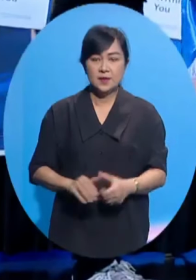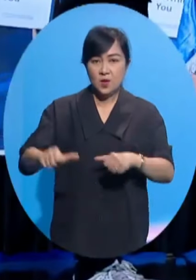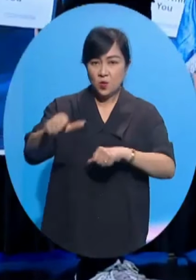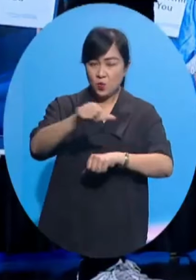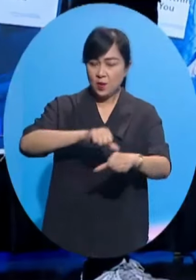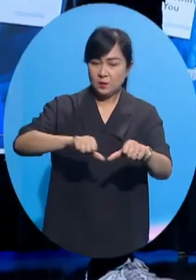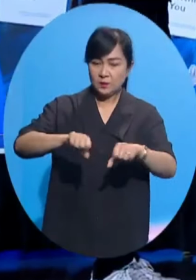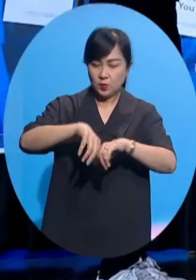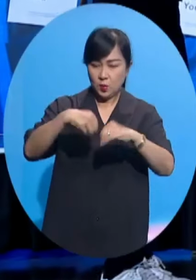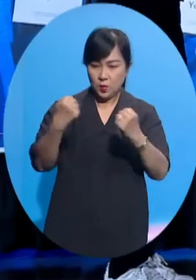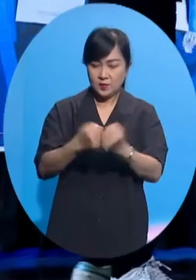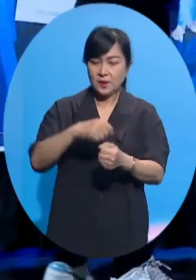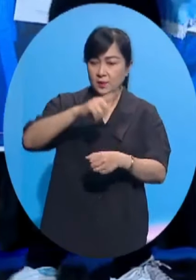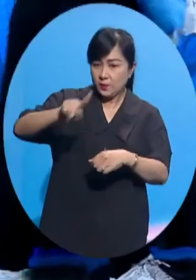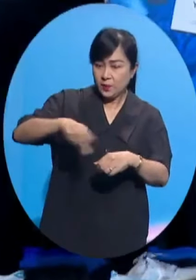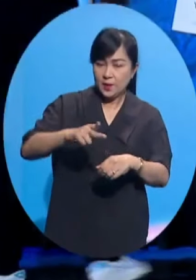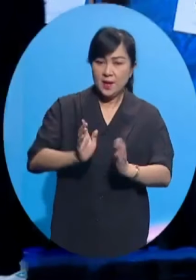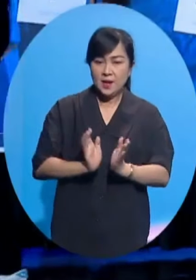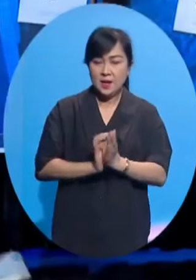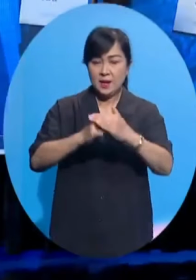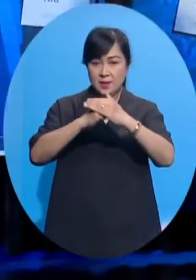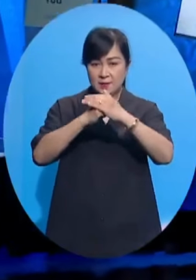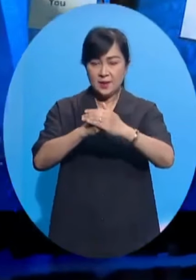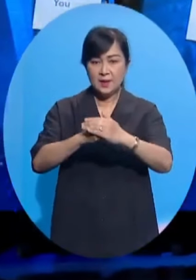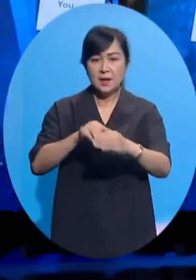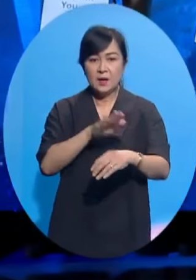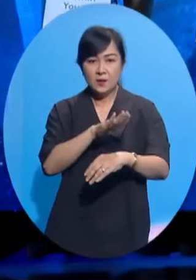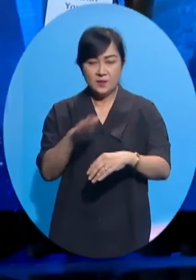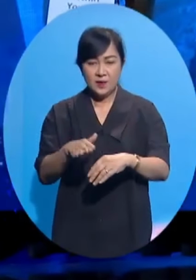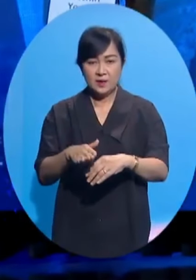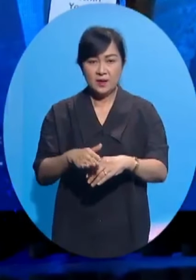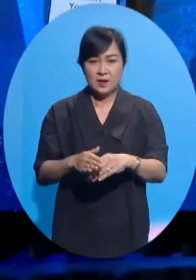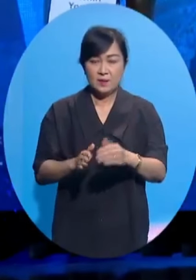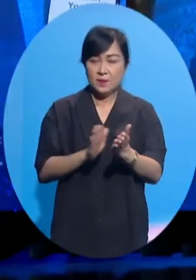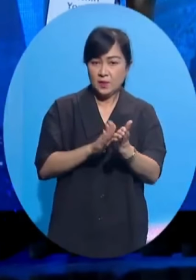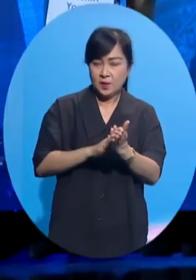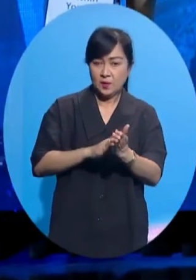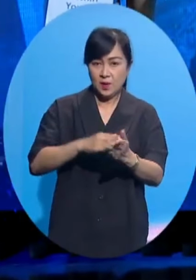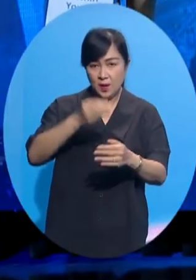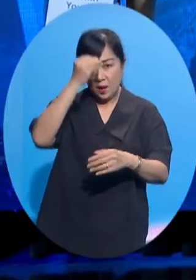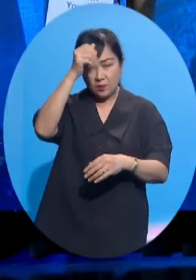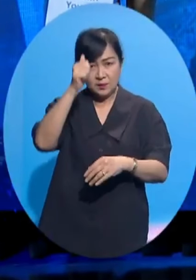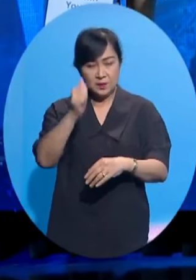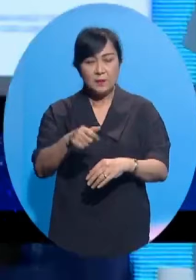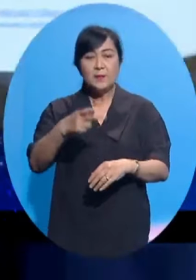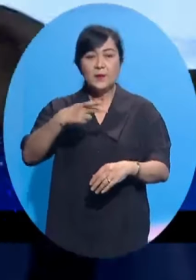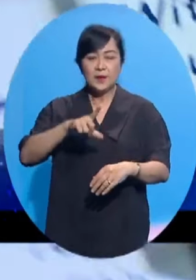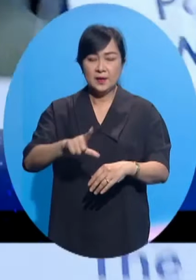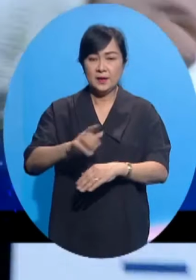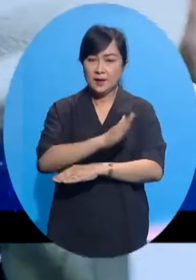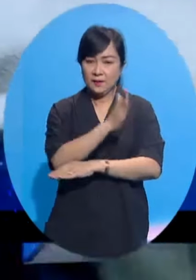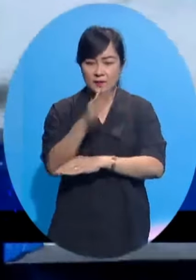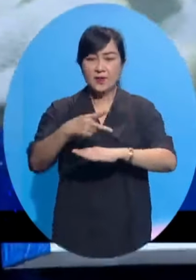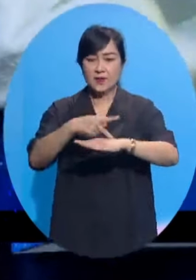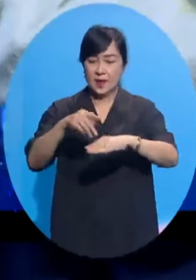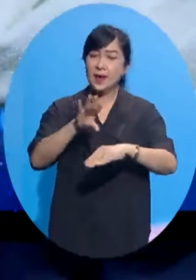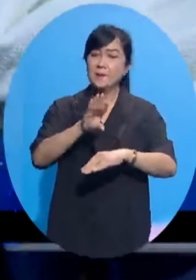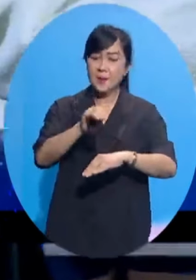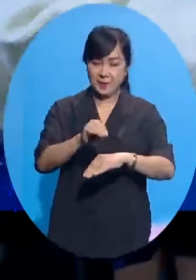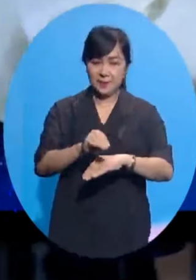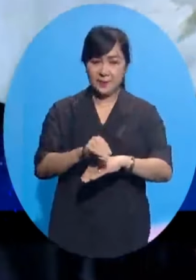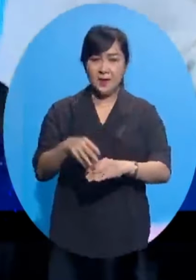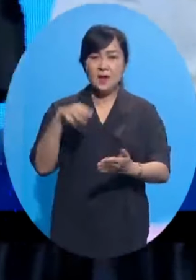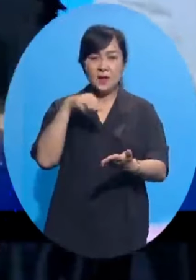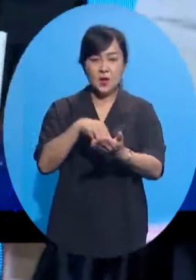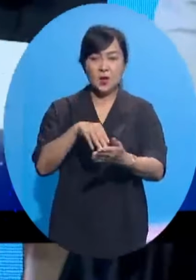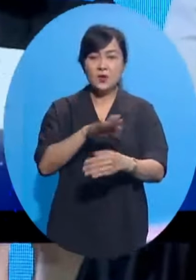Là hoạt động được tổ chức thường niên, lễ vinh danh là dịp để các học viên được biểu dương vì thành tích trong học tập, rèn luyện và phát triển kỹ năng mềm. Đây là